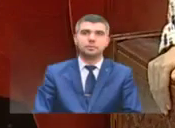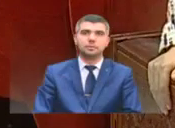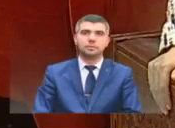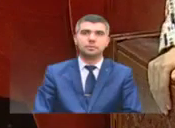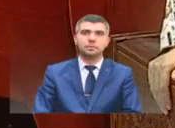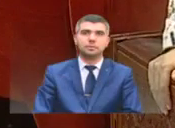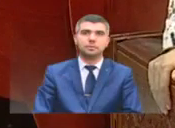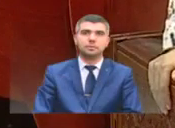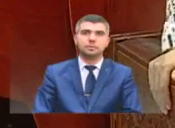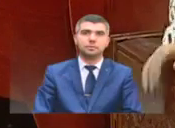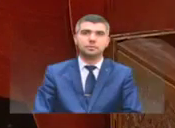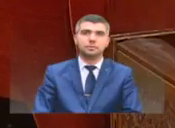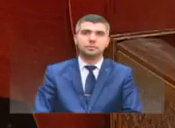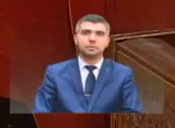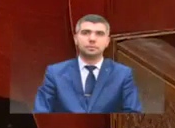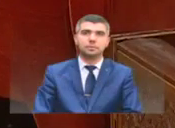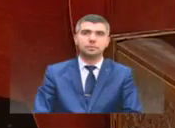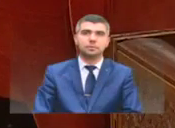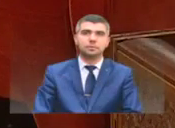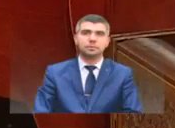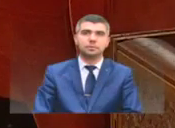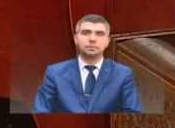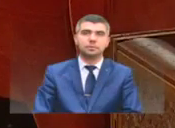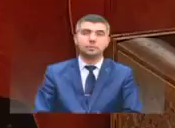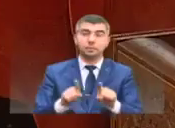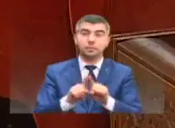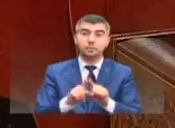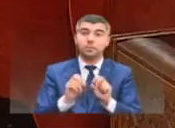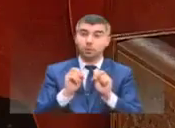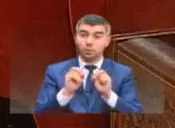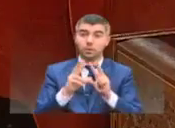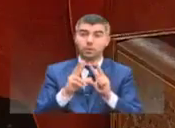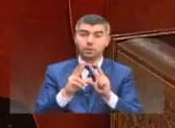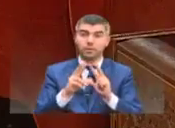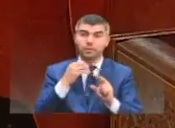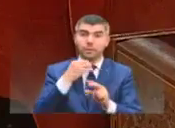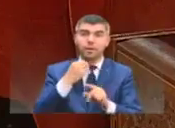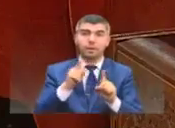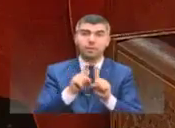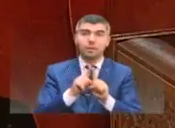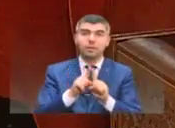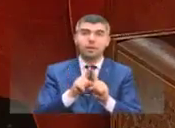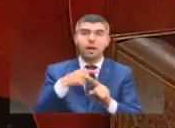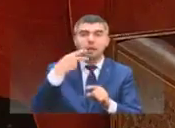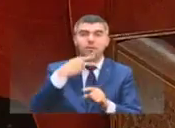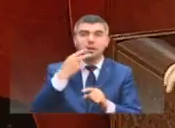شكرا شكرا على التشجيع. شكرا. احييكي احييك على هذه النظرة والحرقة اللي تكلمتي عليها على واحد